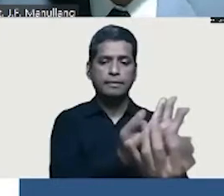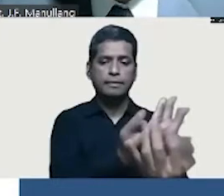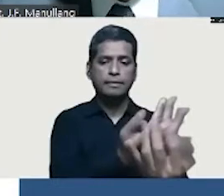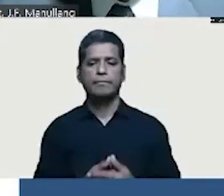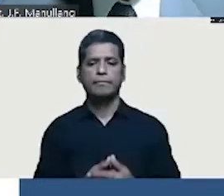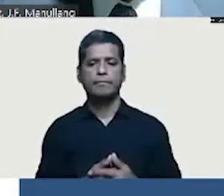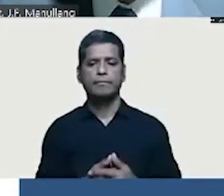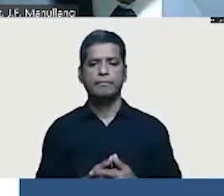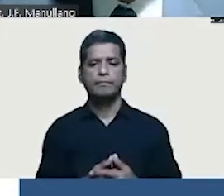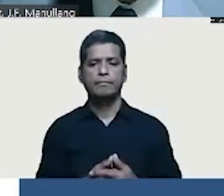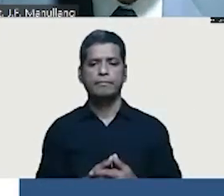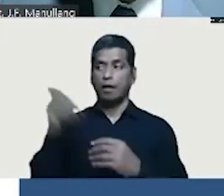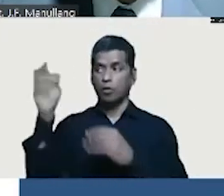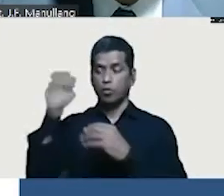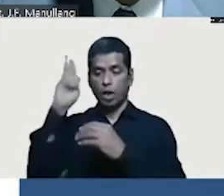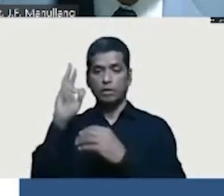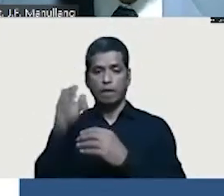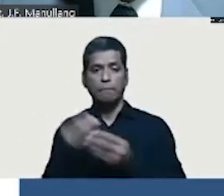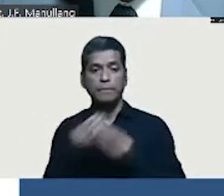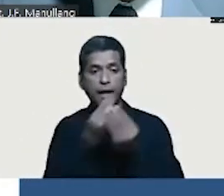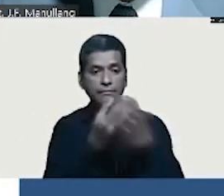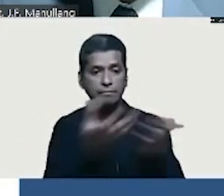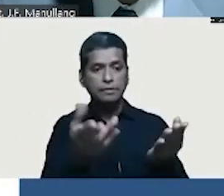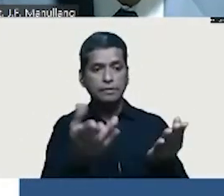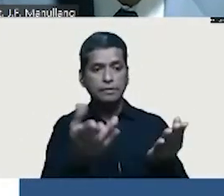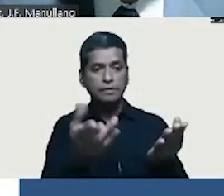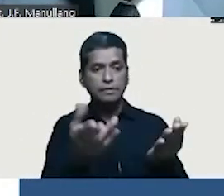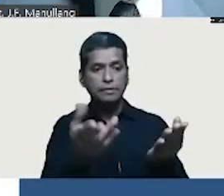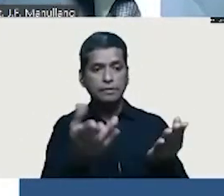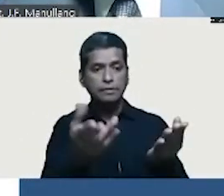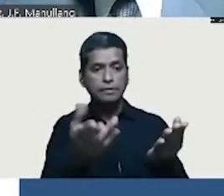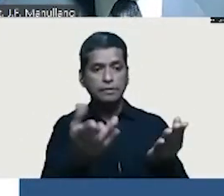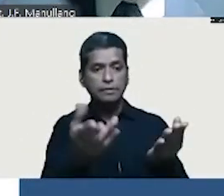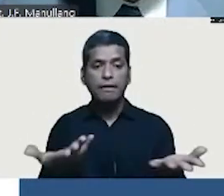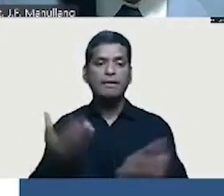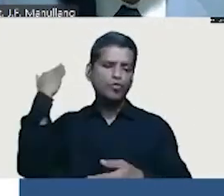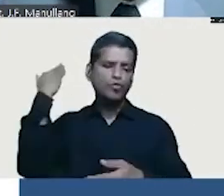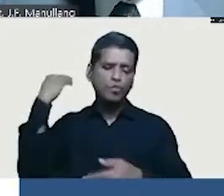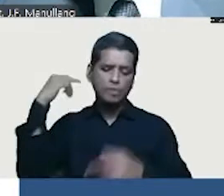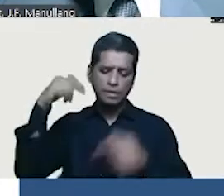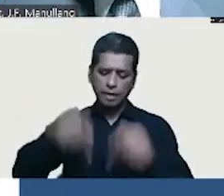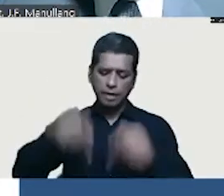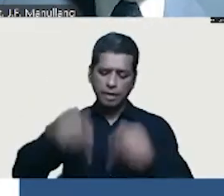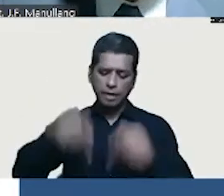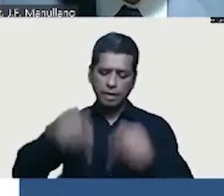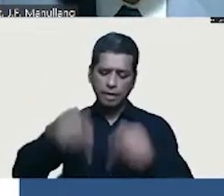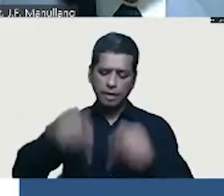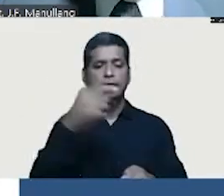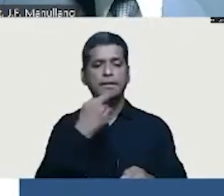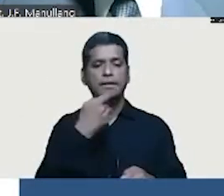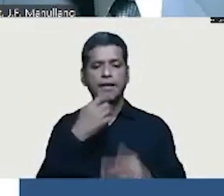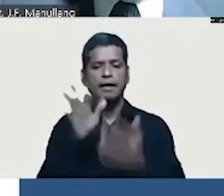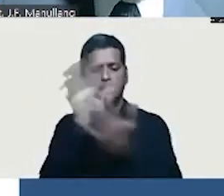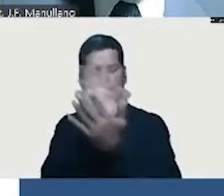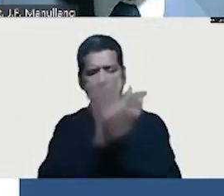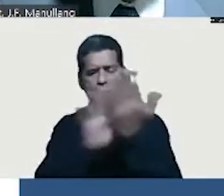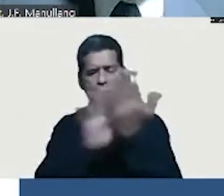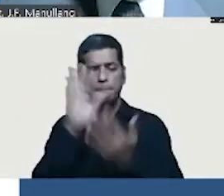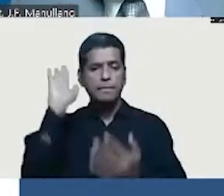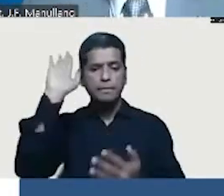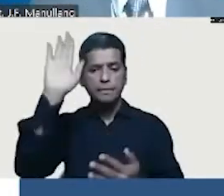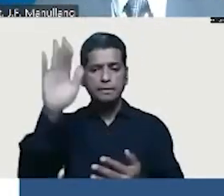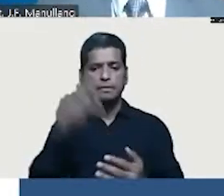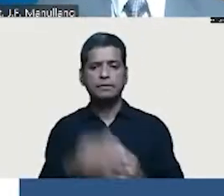karena waktu itu berkaitan nabi sholawatan agar mereka diperlengkapi dalam melayani dan menanti